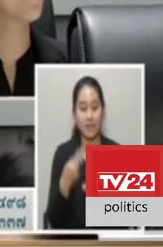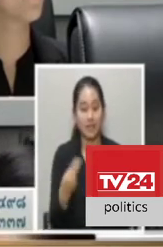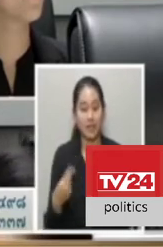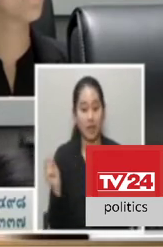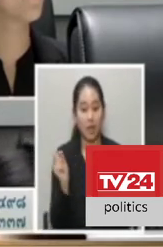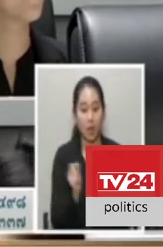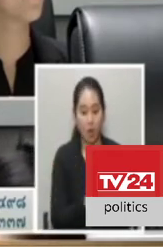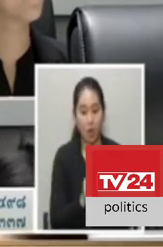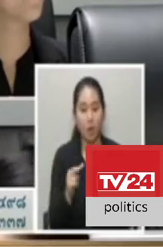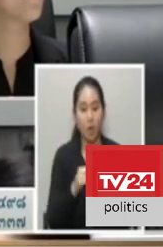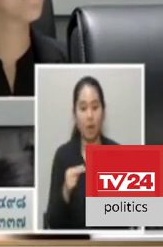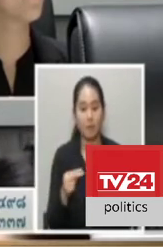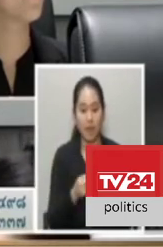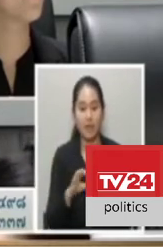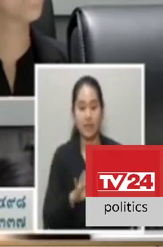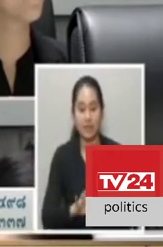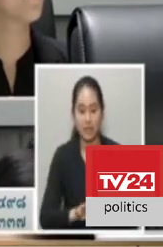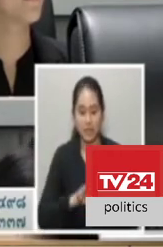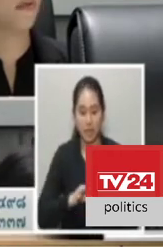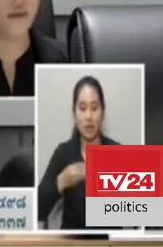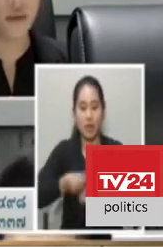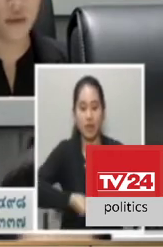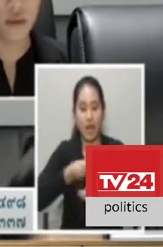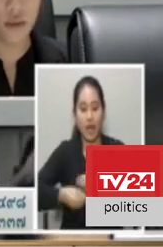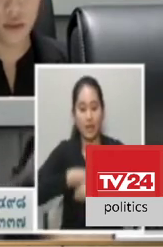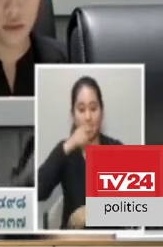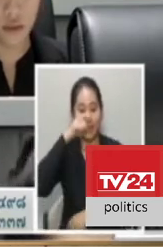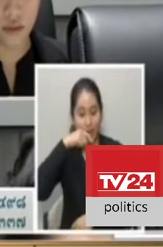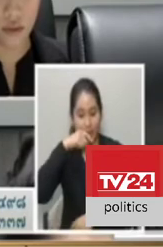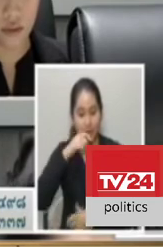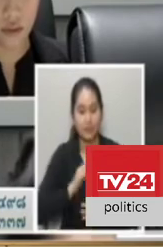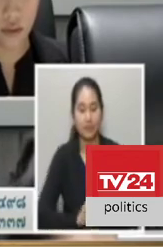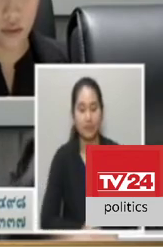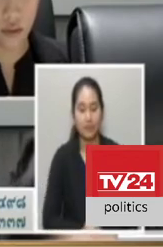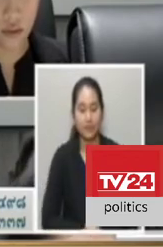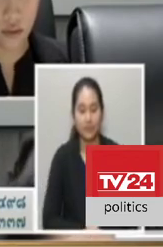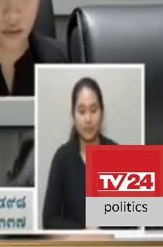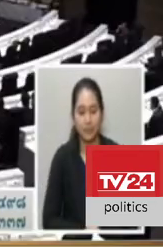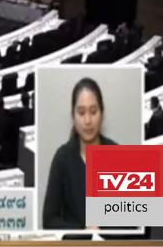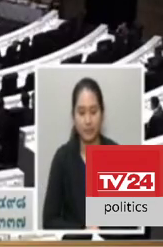ก็จะส่งผลต่อการค้าภาพรวมของไทยเป็นอย่างมากค่ะ